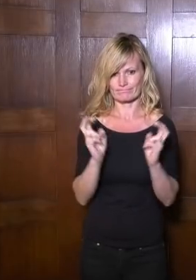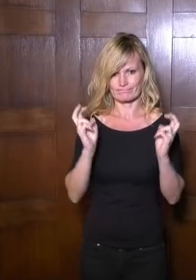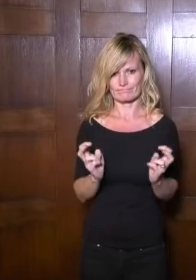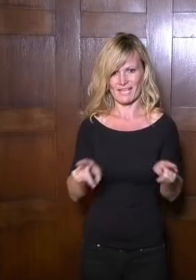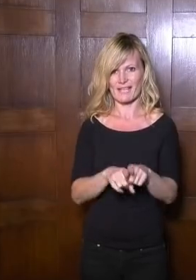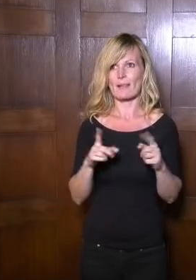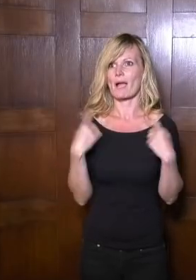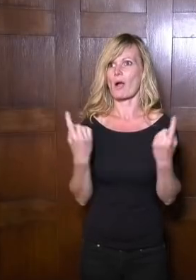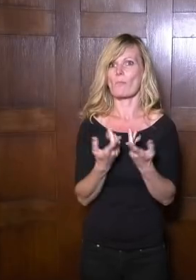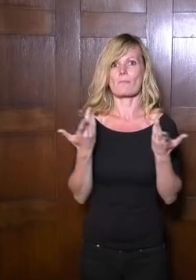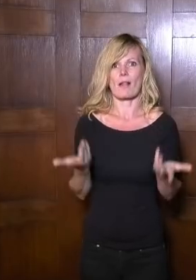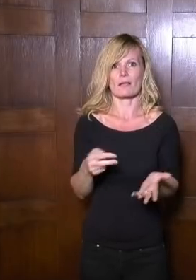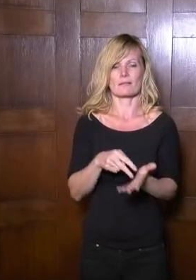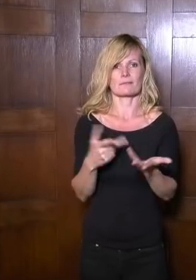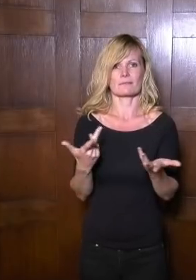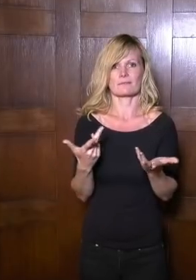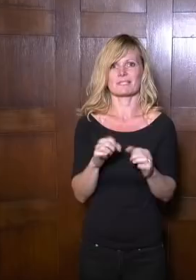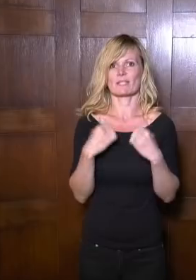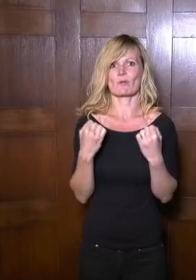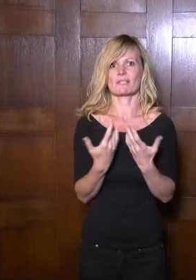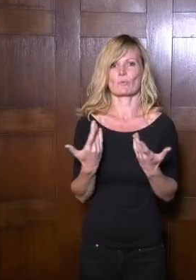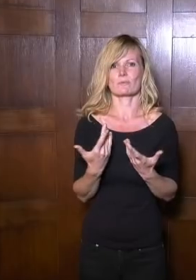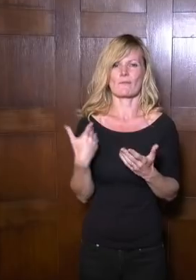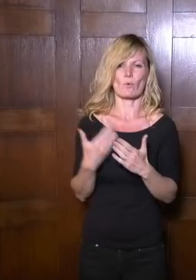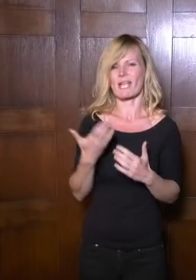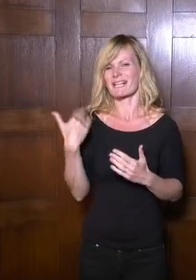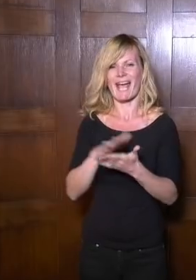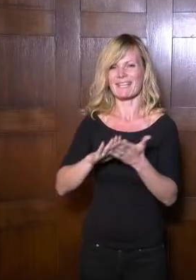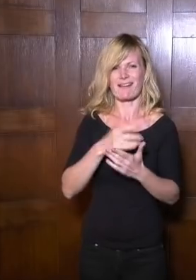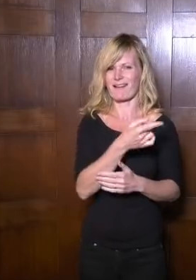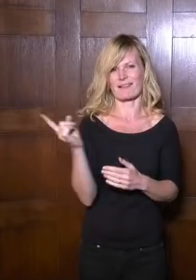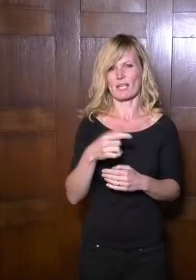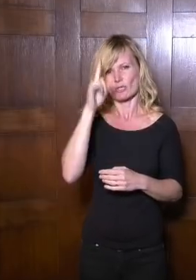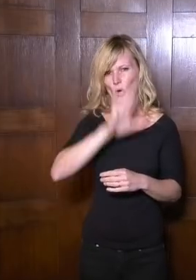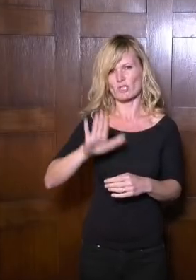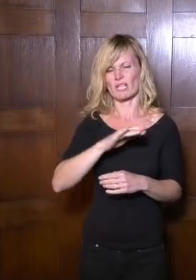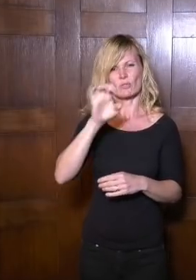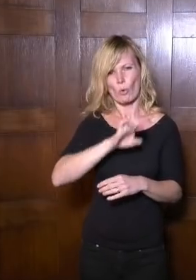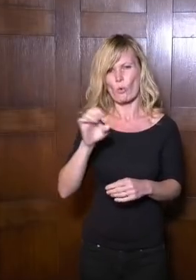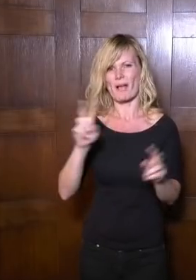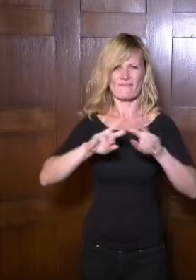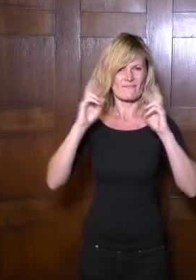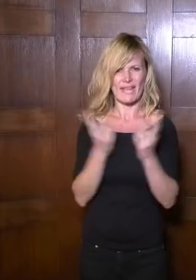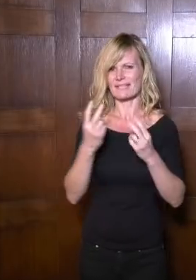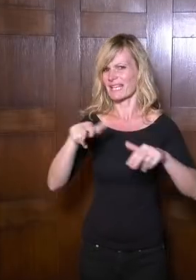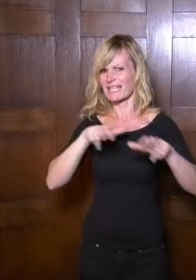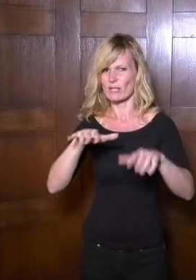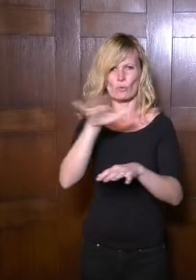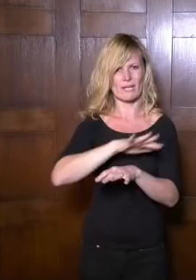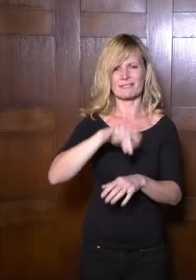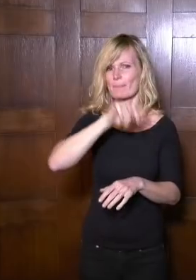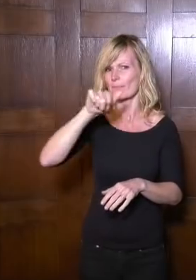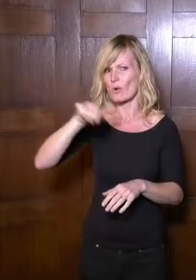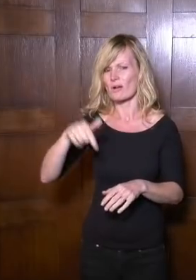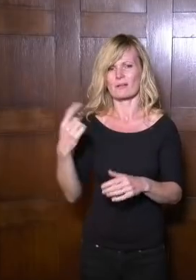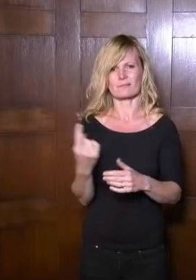Situation, vor der noch niemand, weder wir im Kabinett noch Sie noch Deutschland, Europa oder weltweit Regierungen oder Bürgerinnen und